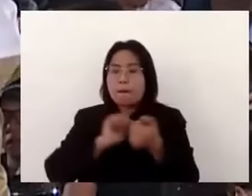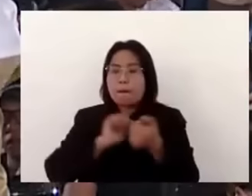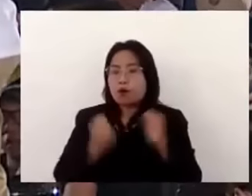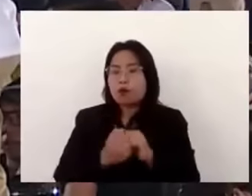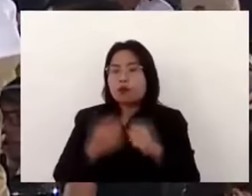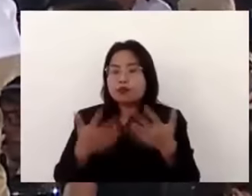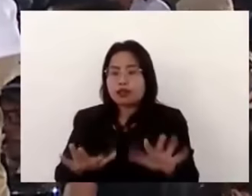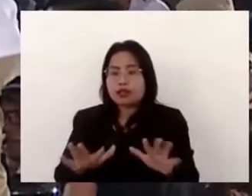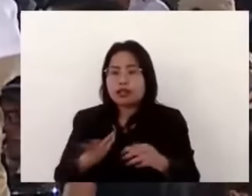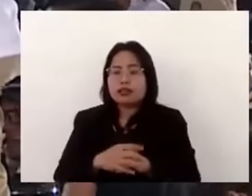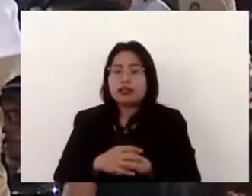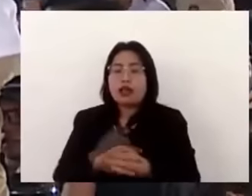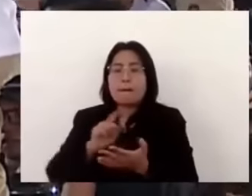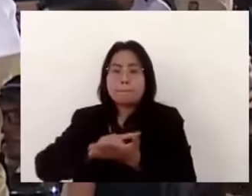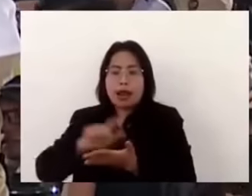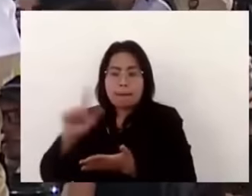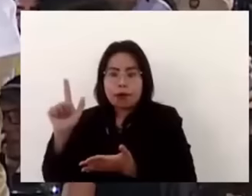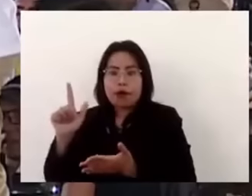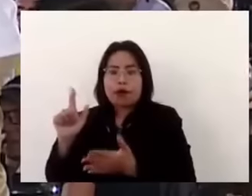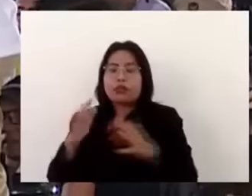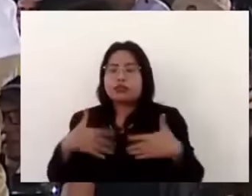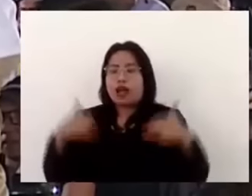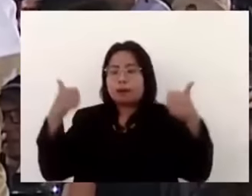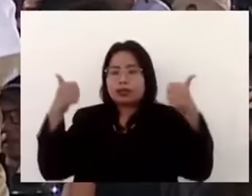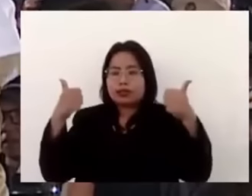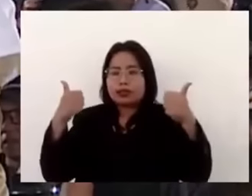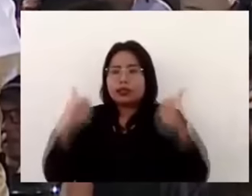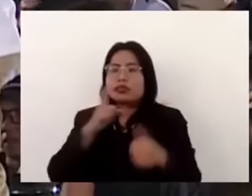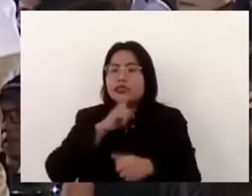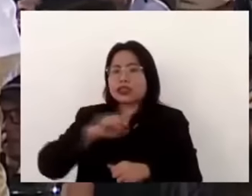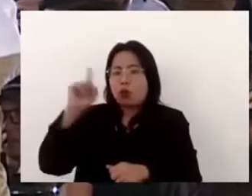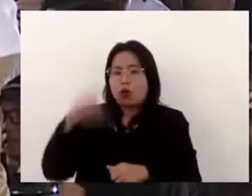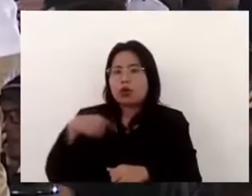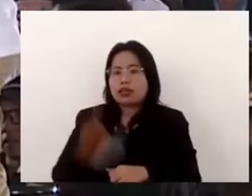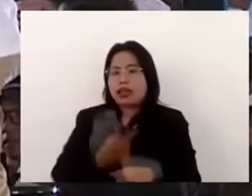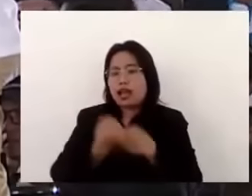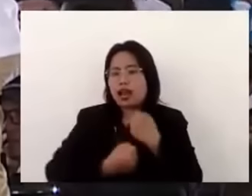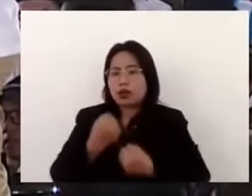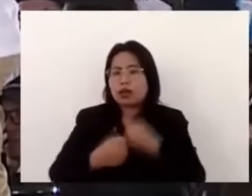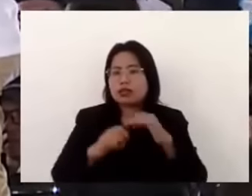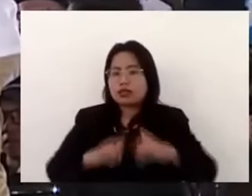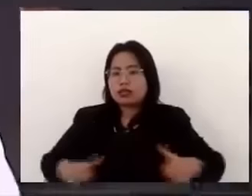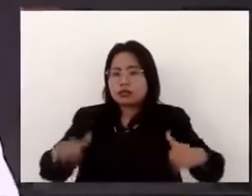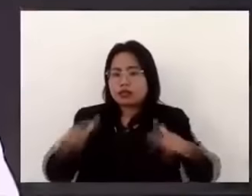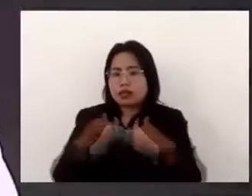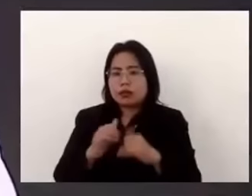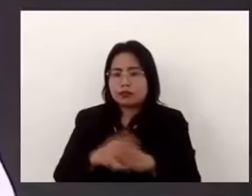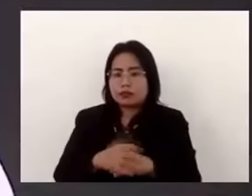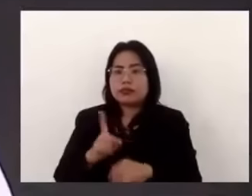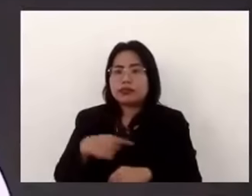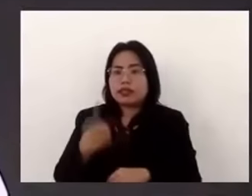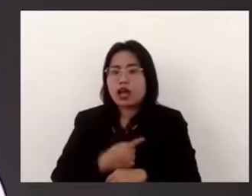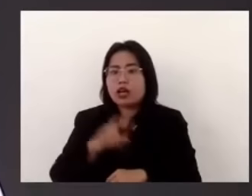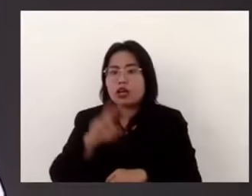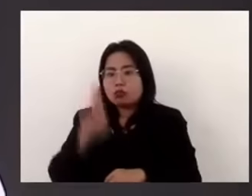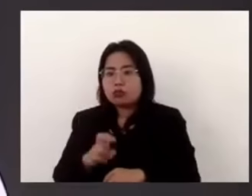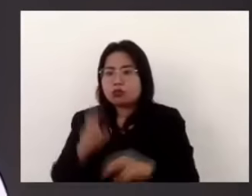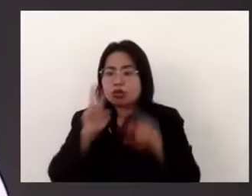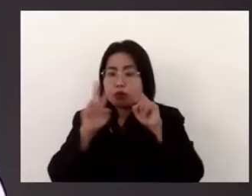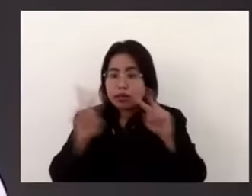diselesaikan pelapornya terselamatkan Insyaallah itu kita akan lakukan sama-sama dan kita perlu nanti